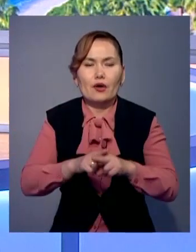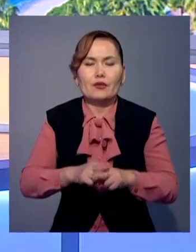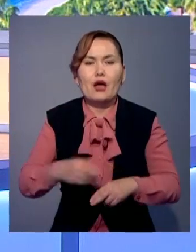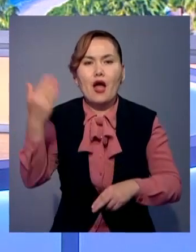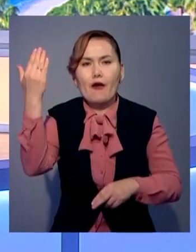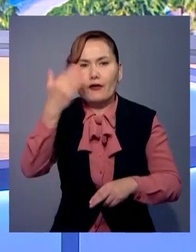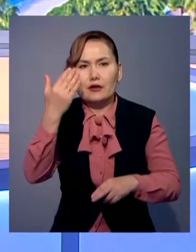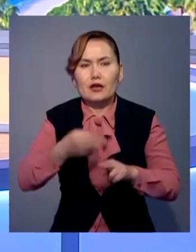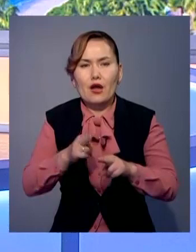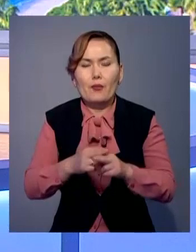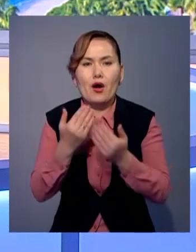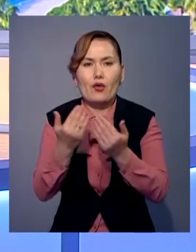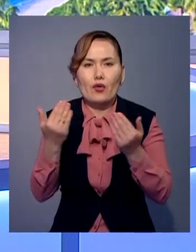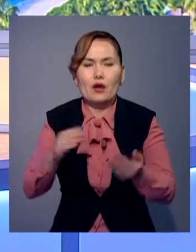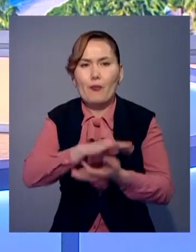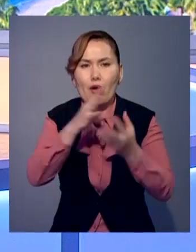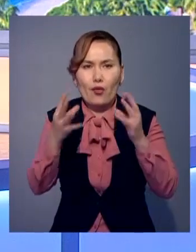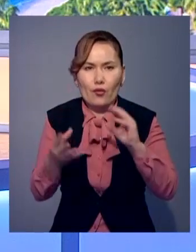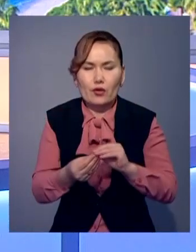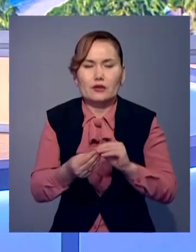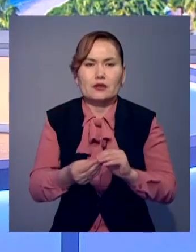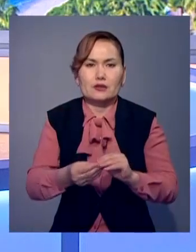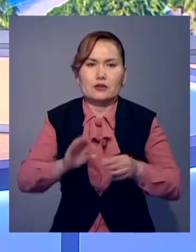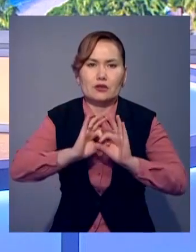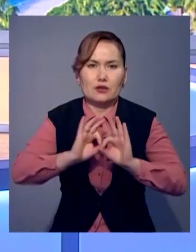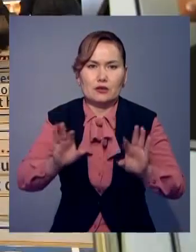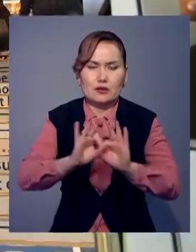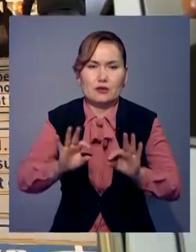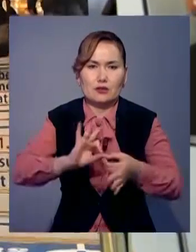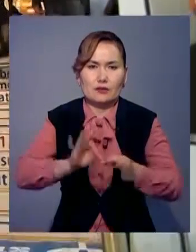MIPCOM аудиовизуалды көрмесінің қорытындысы келесі бейне материалда.